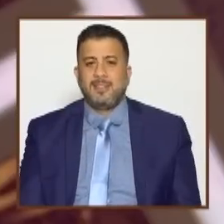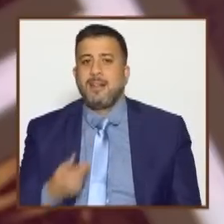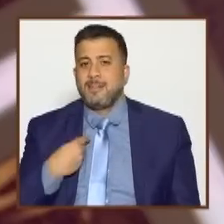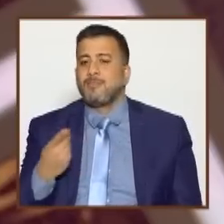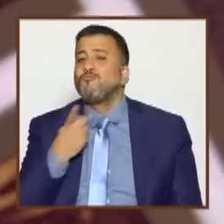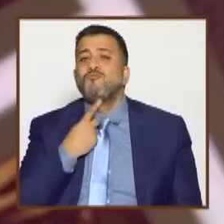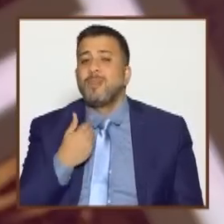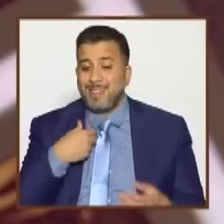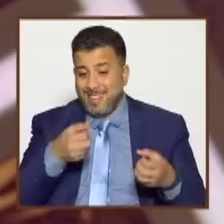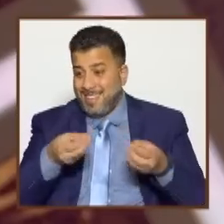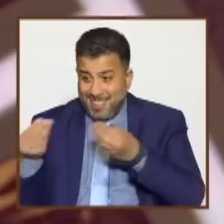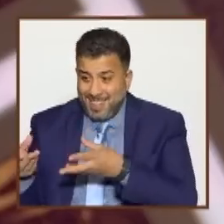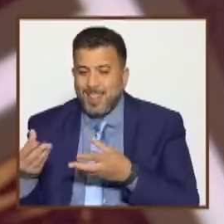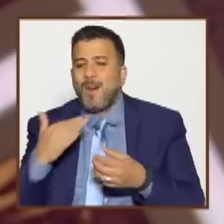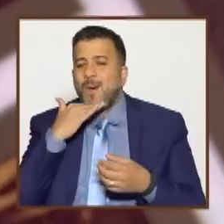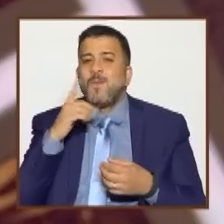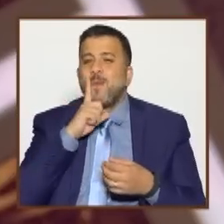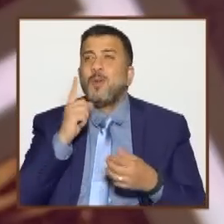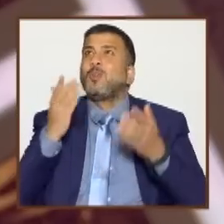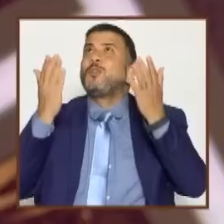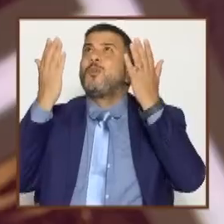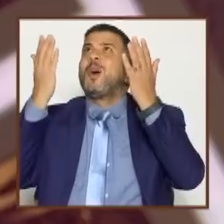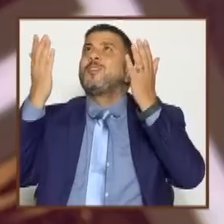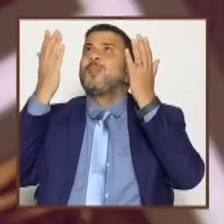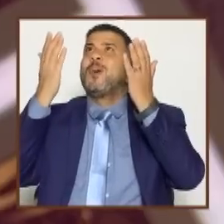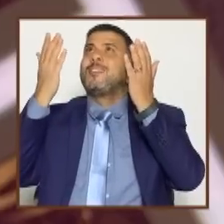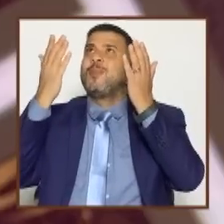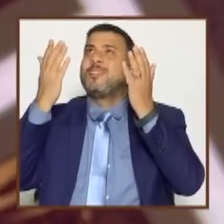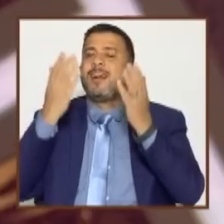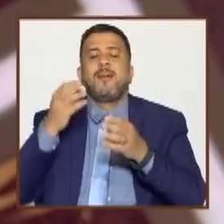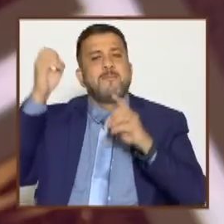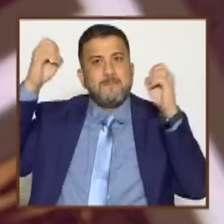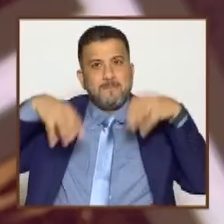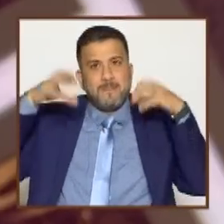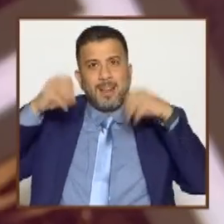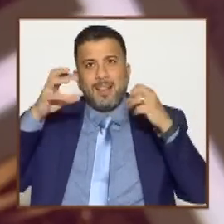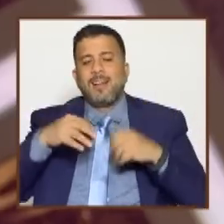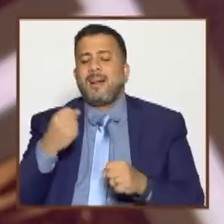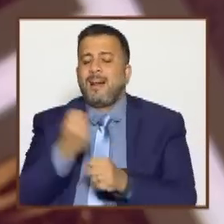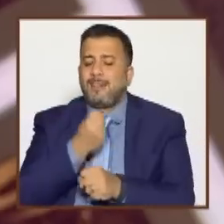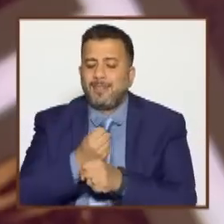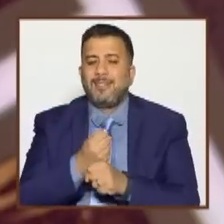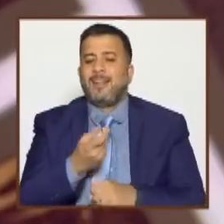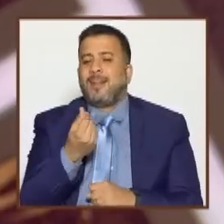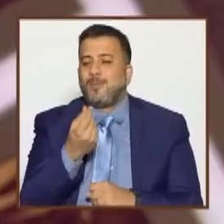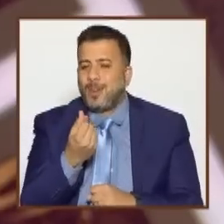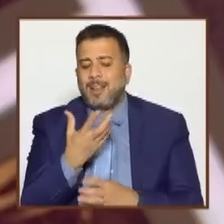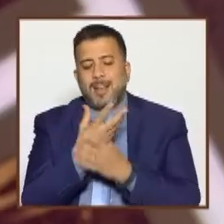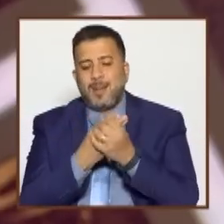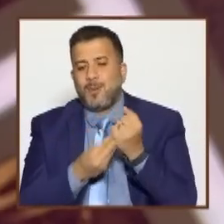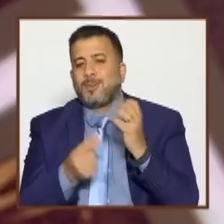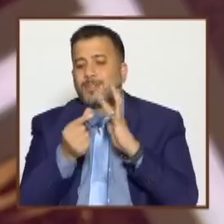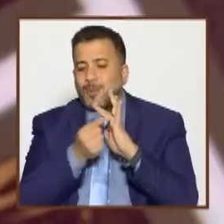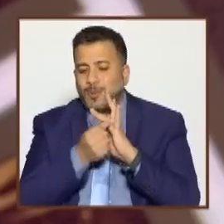يقابلوا بالدعاء وبالبركة في أعمارهم وفي أموالهم وفي وظائفهم وفي زوجاتهم إن